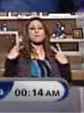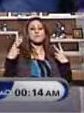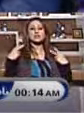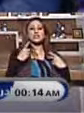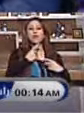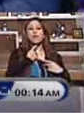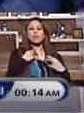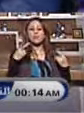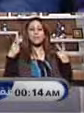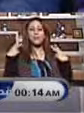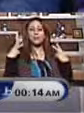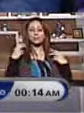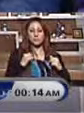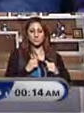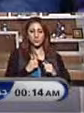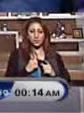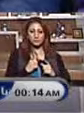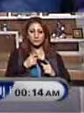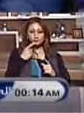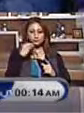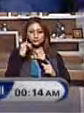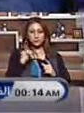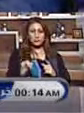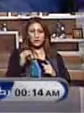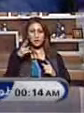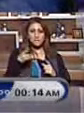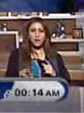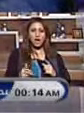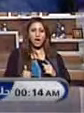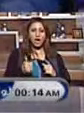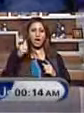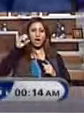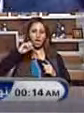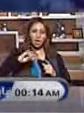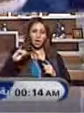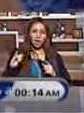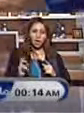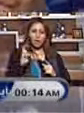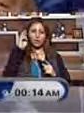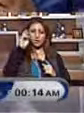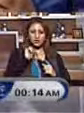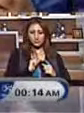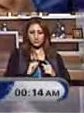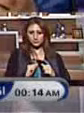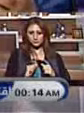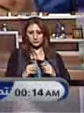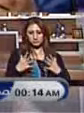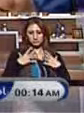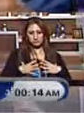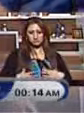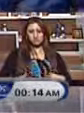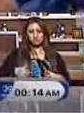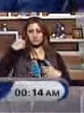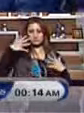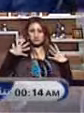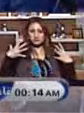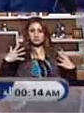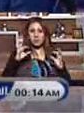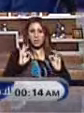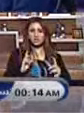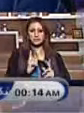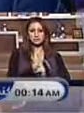يعني حتى سيدنا معاويه وعكرمه لما استقبلوا عمر بن الخطاب استقبلوه باجمل الثياب وعمر جري وراه